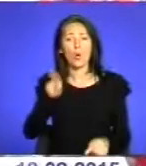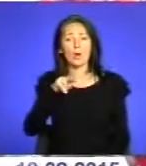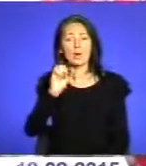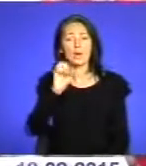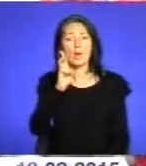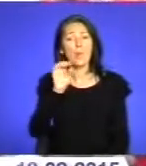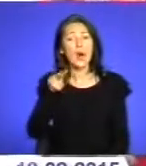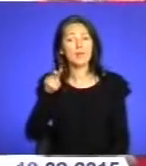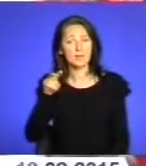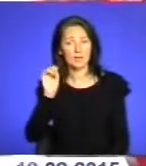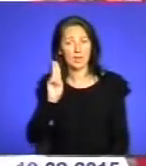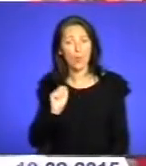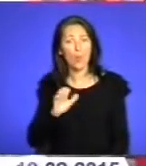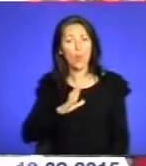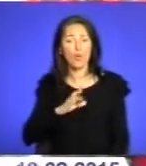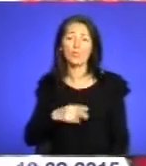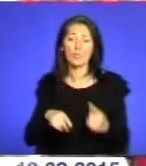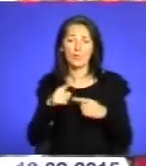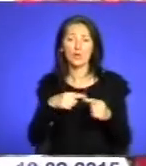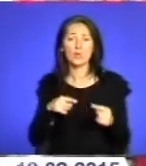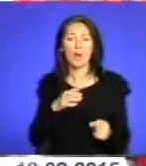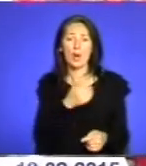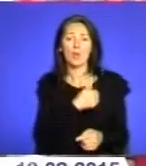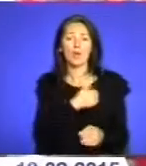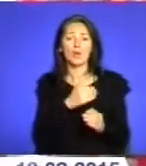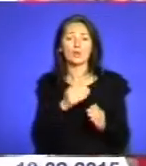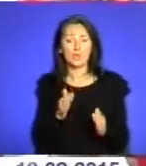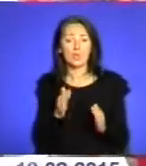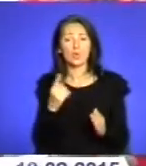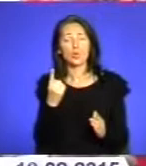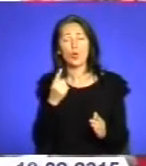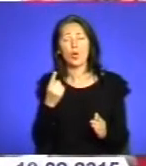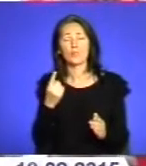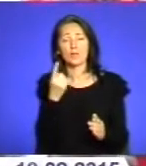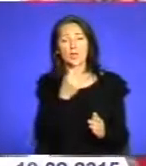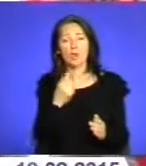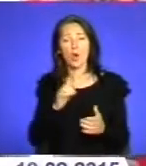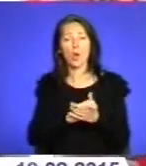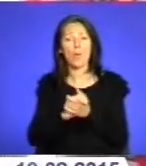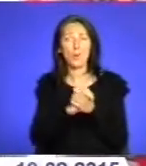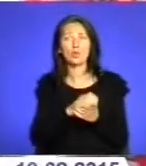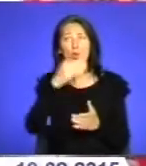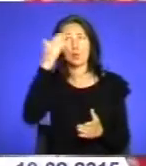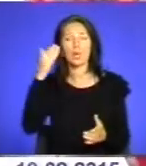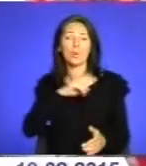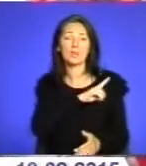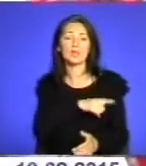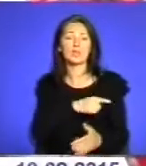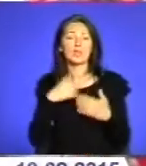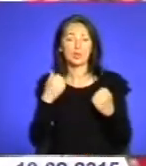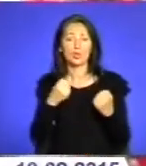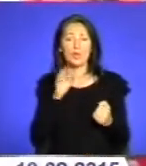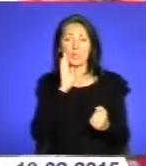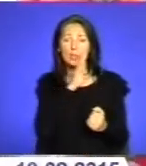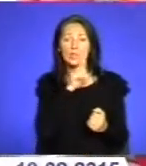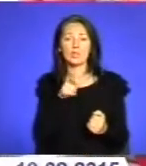тільки одного єдиного – це мирного неба над головою, сили, здоров'я, матері, які